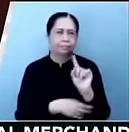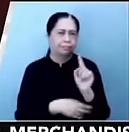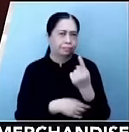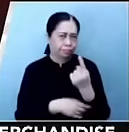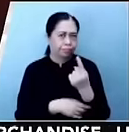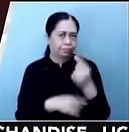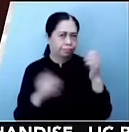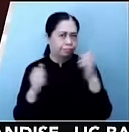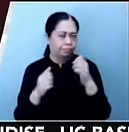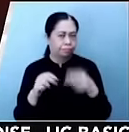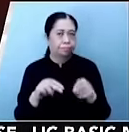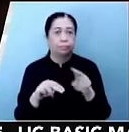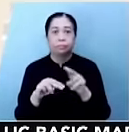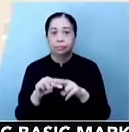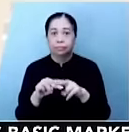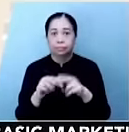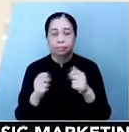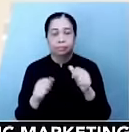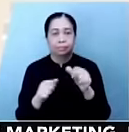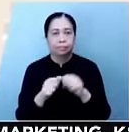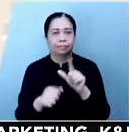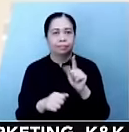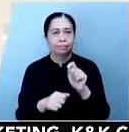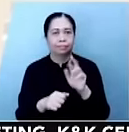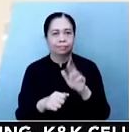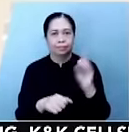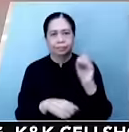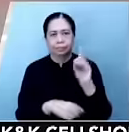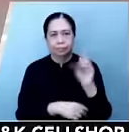inaasahang dagdag sa kada litro ng diesel at